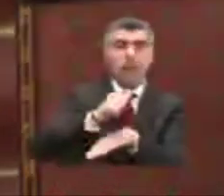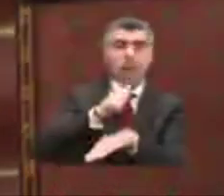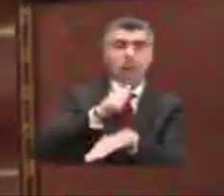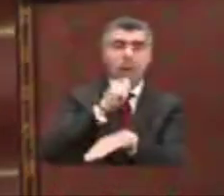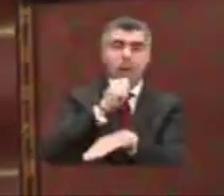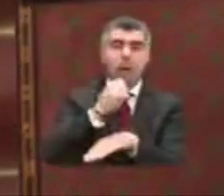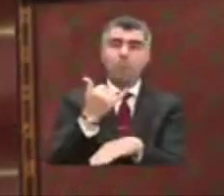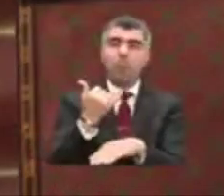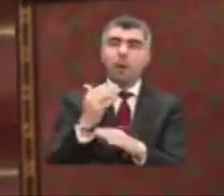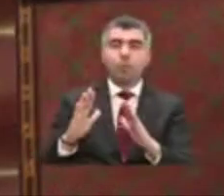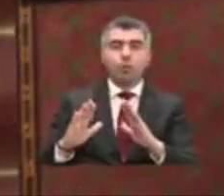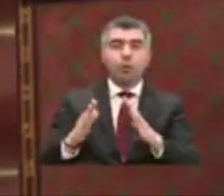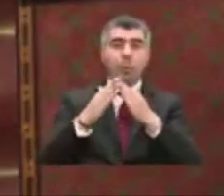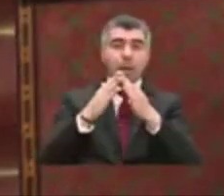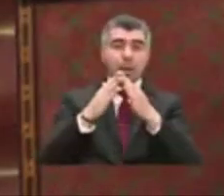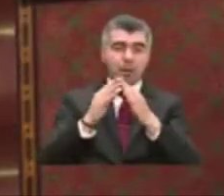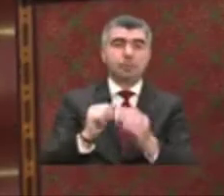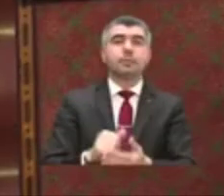يمكن نقول لكم بأن